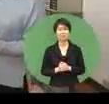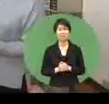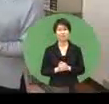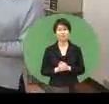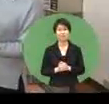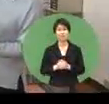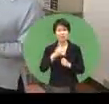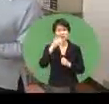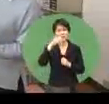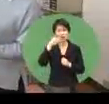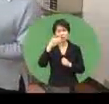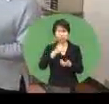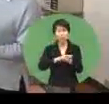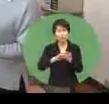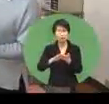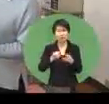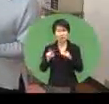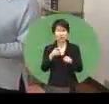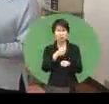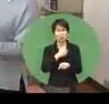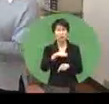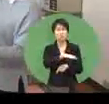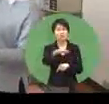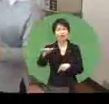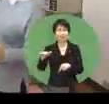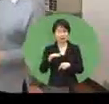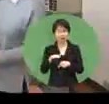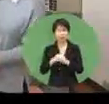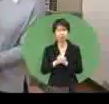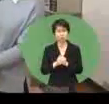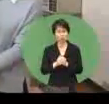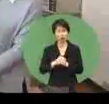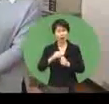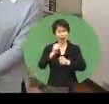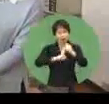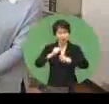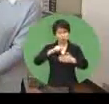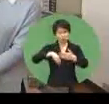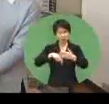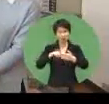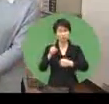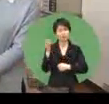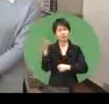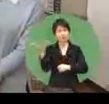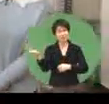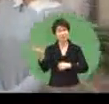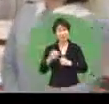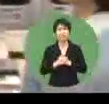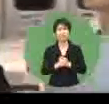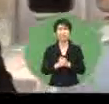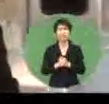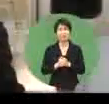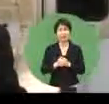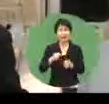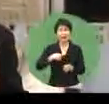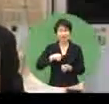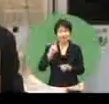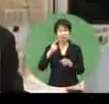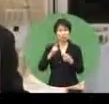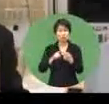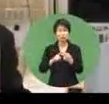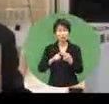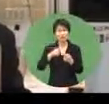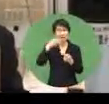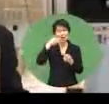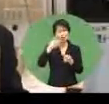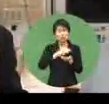食品衛生指導員の皆さんはどんな活動をされているんですか？ 自主的な食